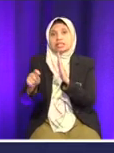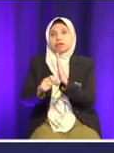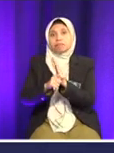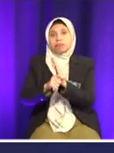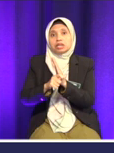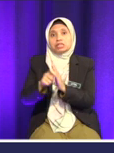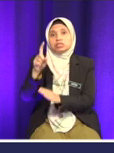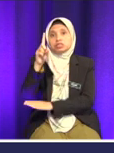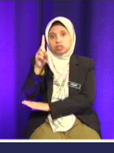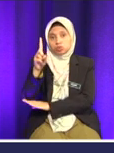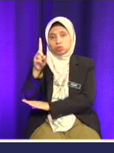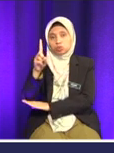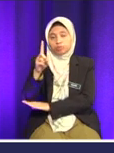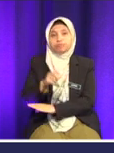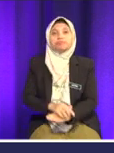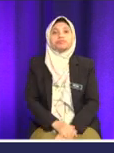1